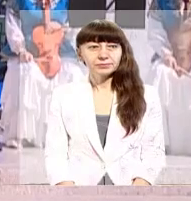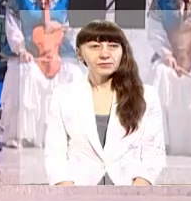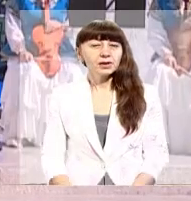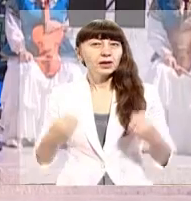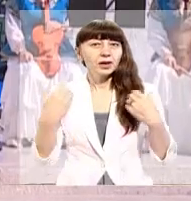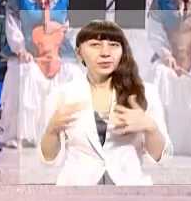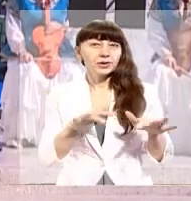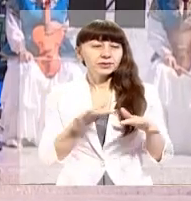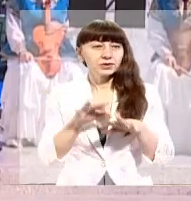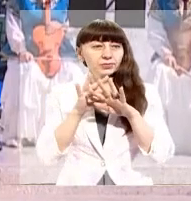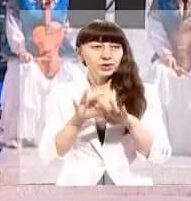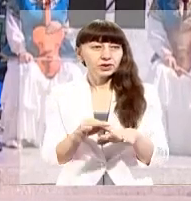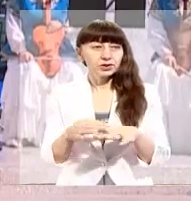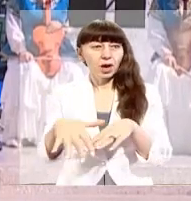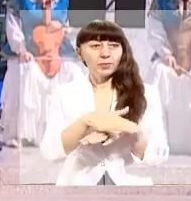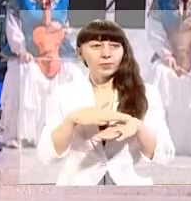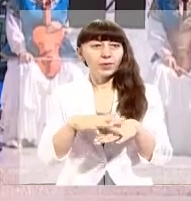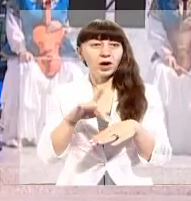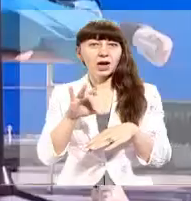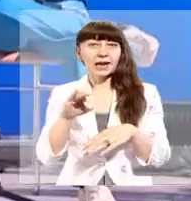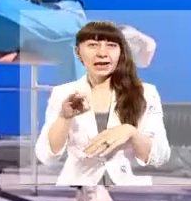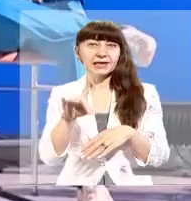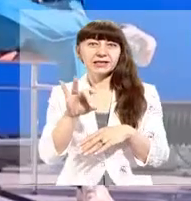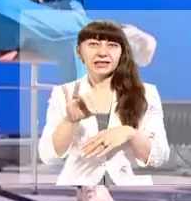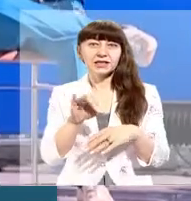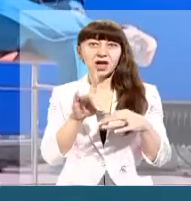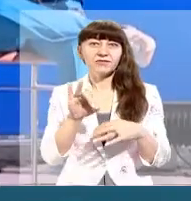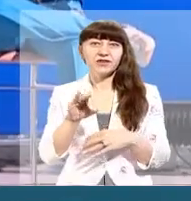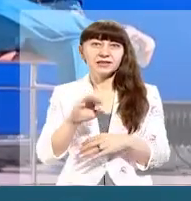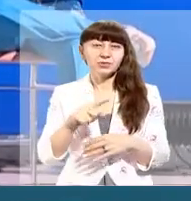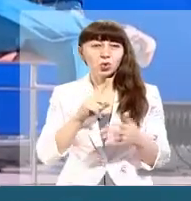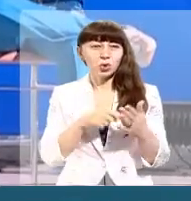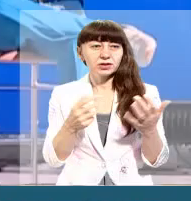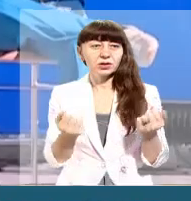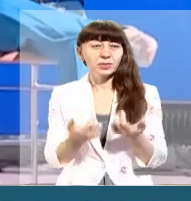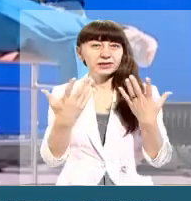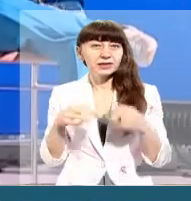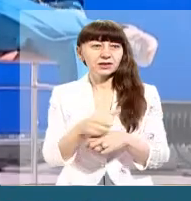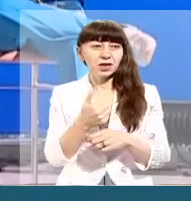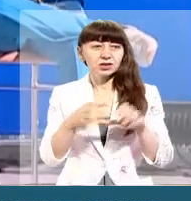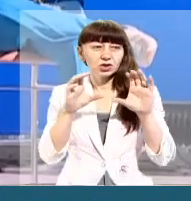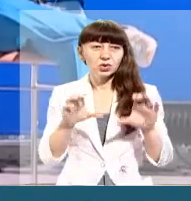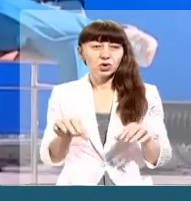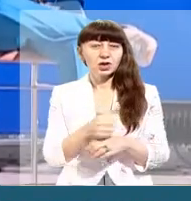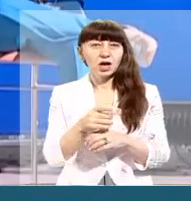Торжественное мероприятие проходит на площади Аллеи Независимости в городе Тобыл. День Конституции имеет особое историческое